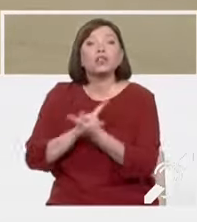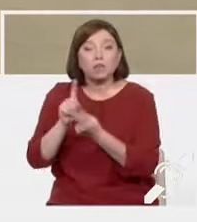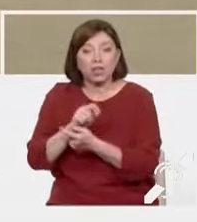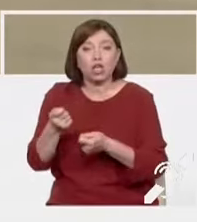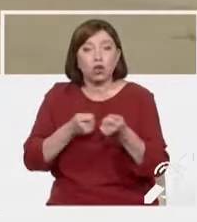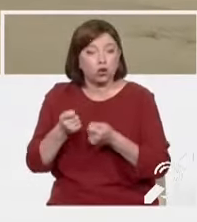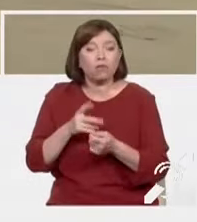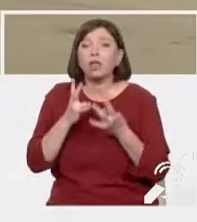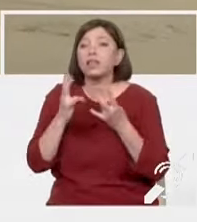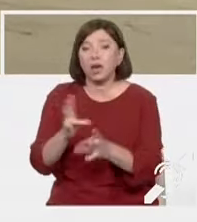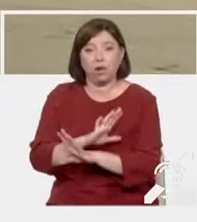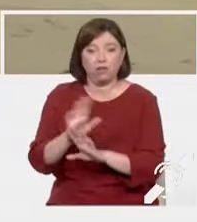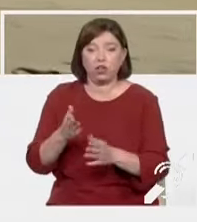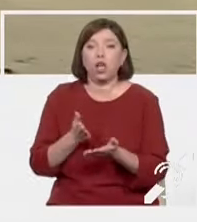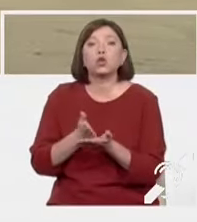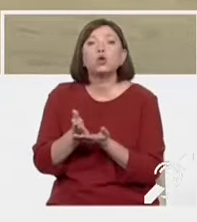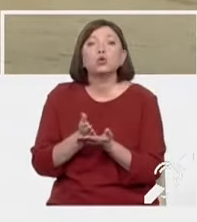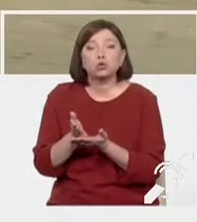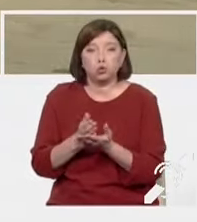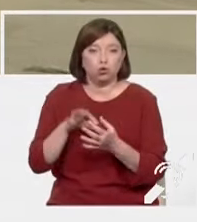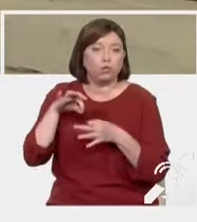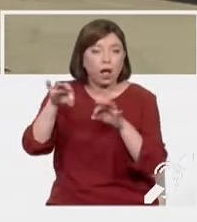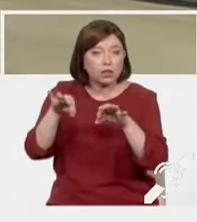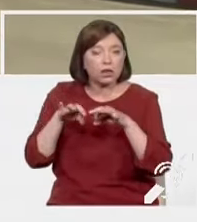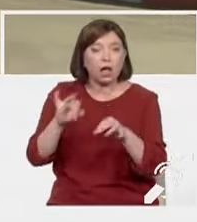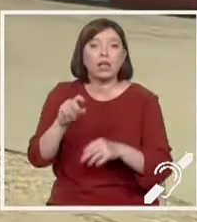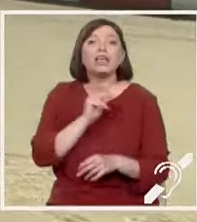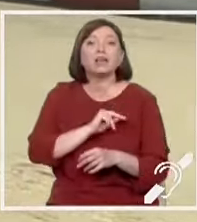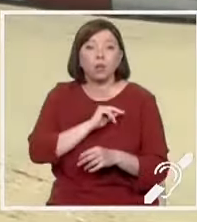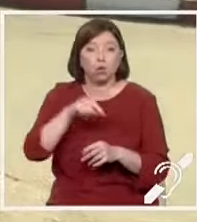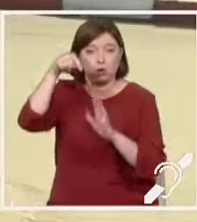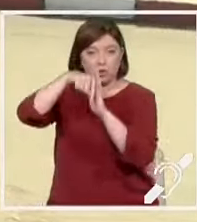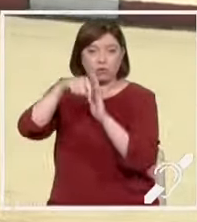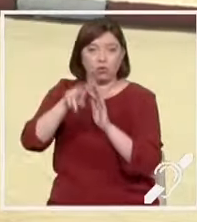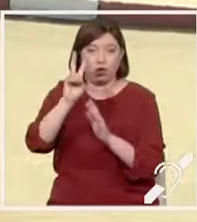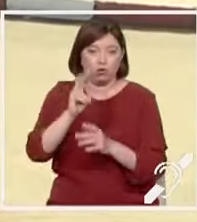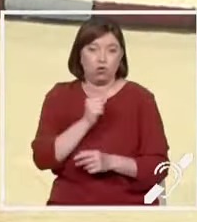administrative nu vor afecta serviciile de transport public și nici activitatea angajaților.